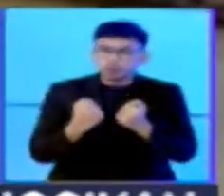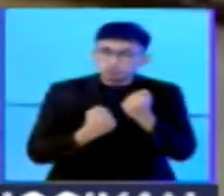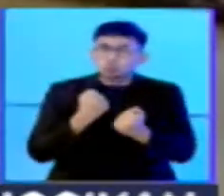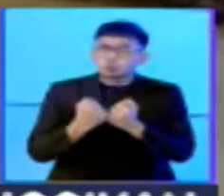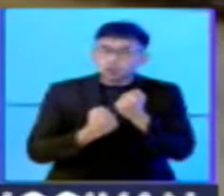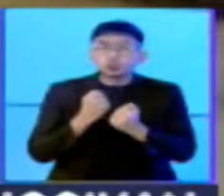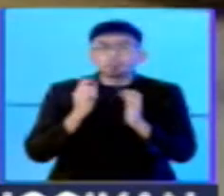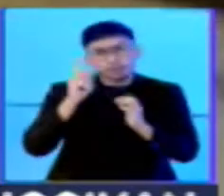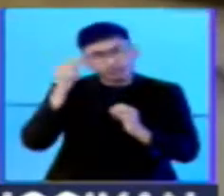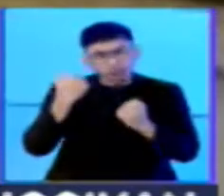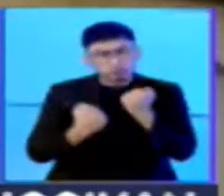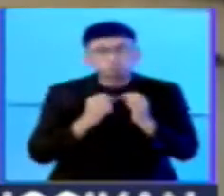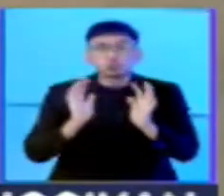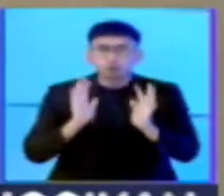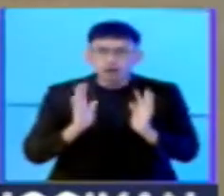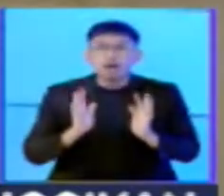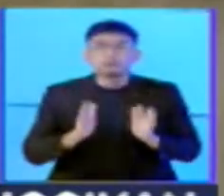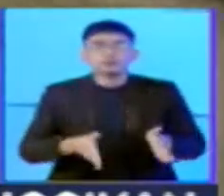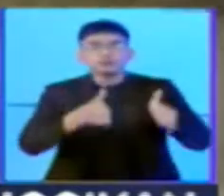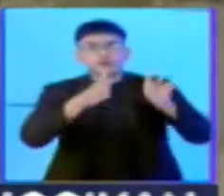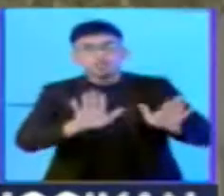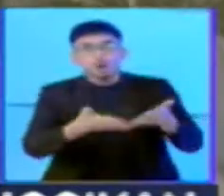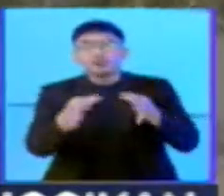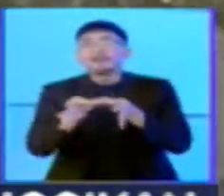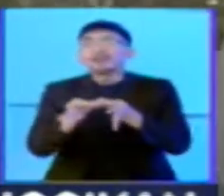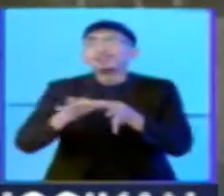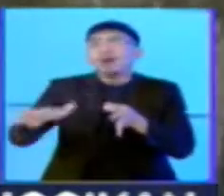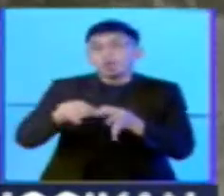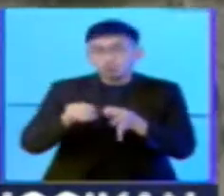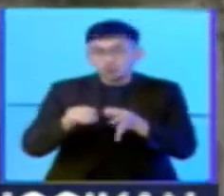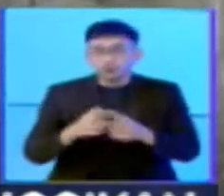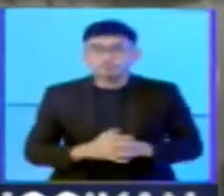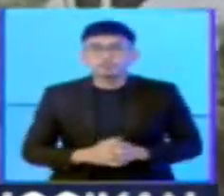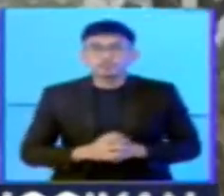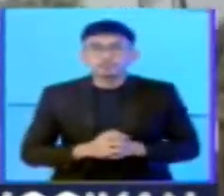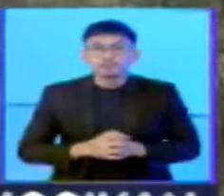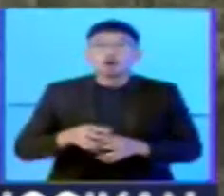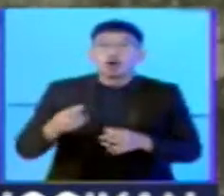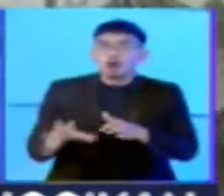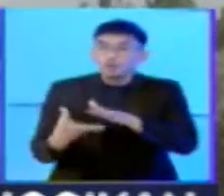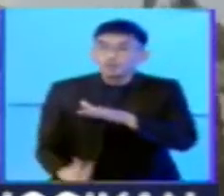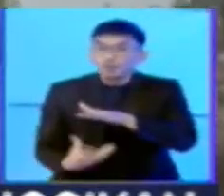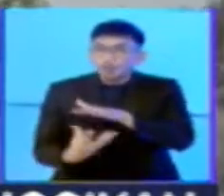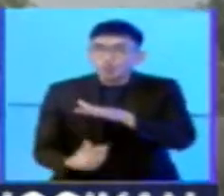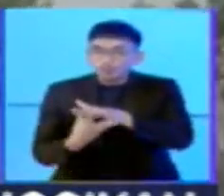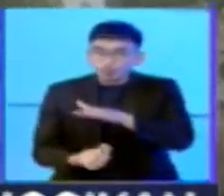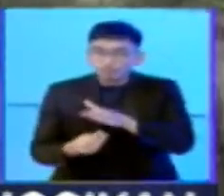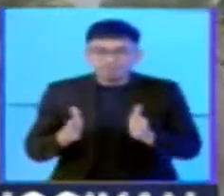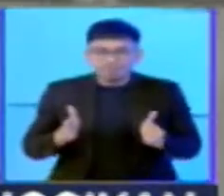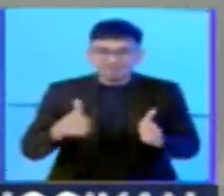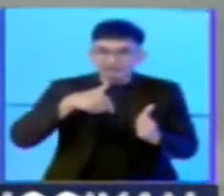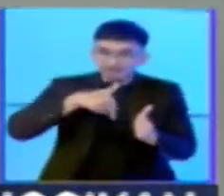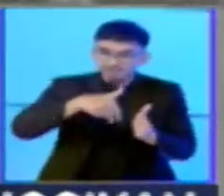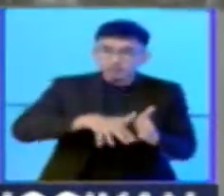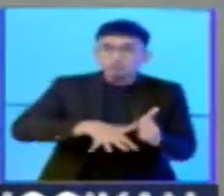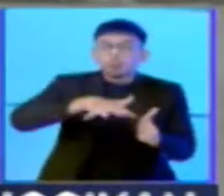seperti membangun tanggul raksasa di tepi pantai. Puluhan pompa sudah dipasang serta jalan dan pemukiman juga sudah dibantu ditinggikan agar